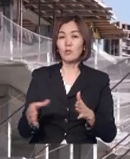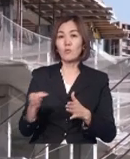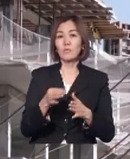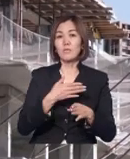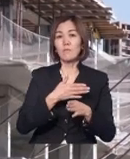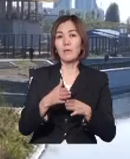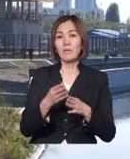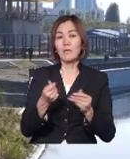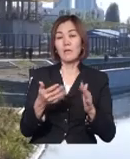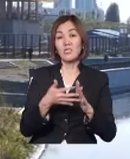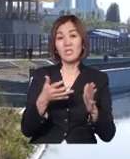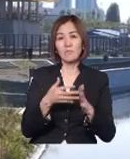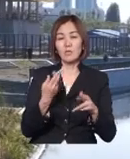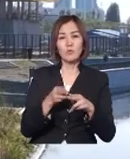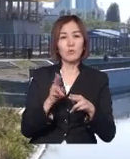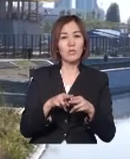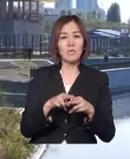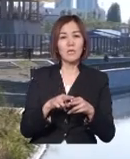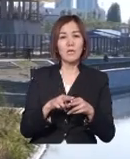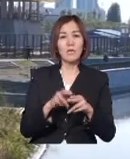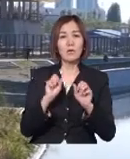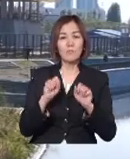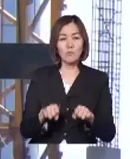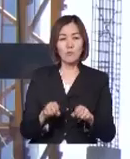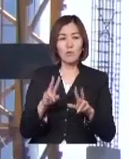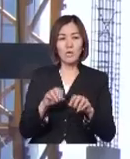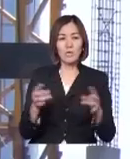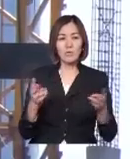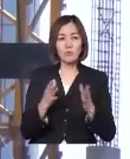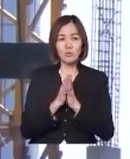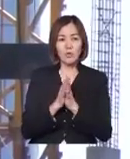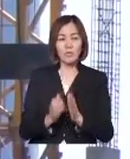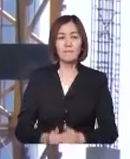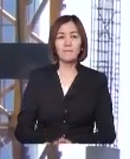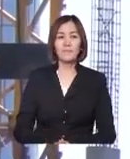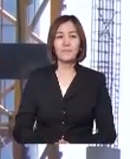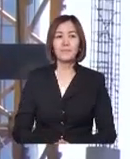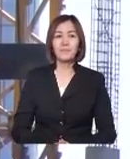бағытталған қаржы аздық етеді, сондықтан да қосымша мүмкіндіктер қарастыруын сұрады.